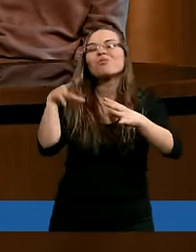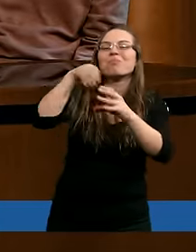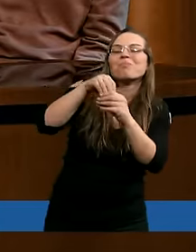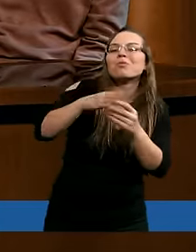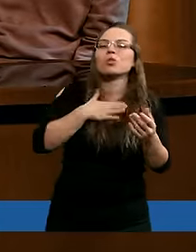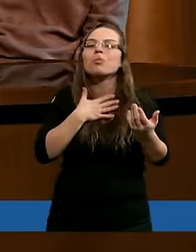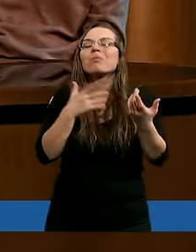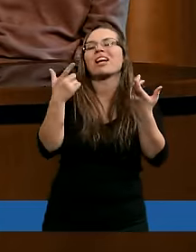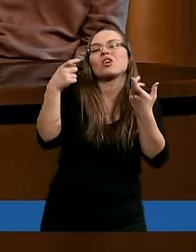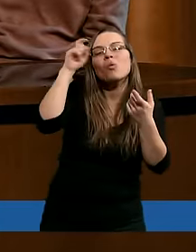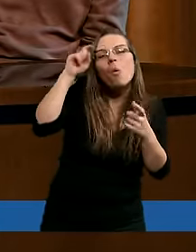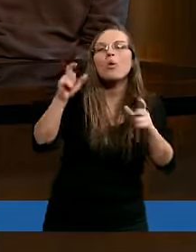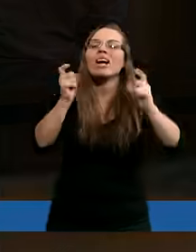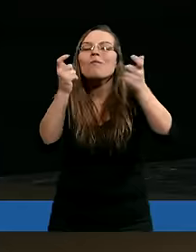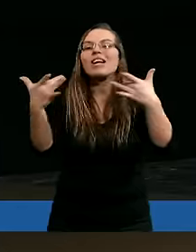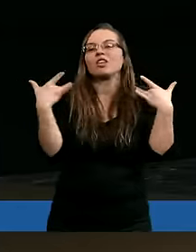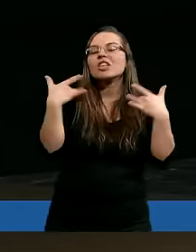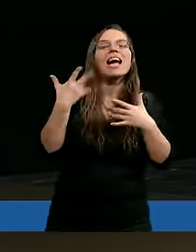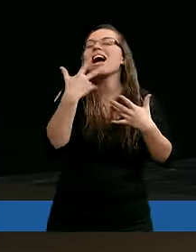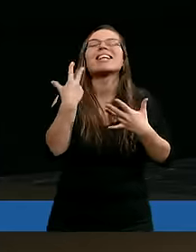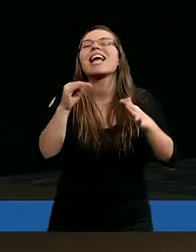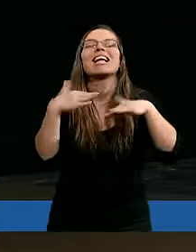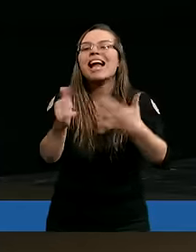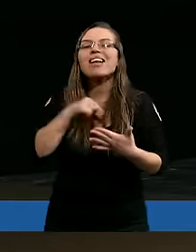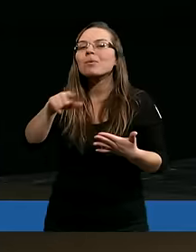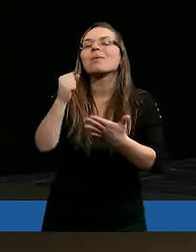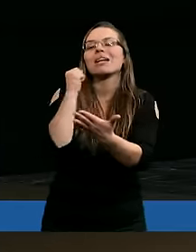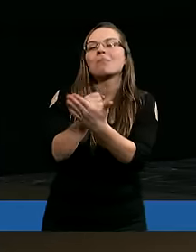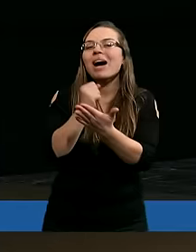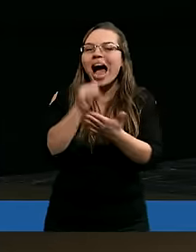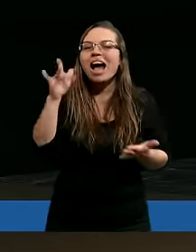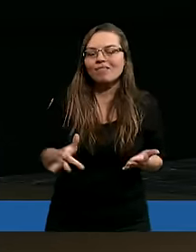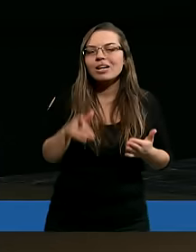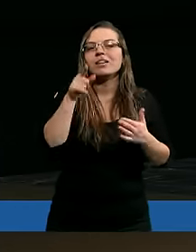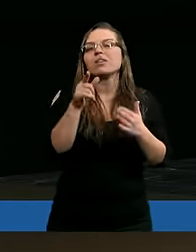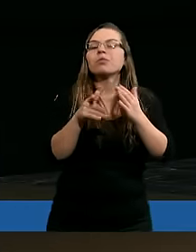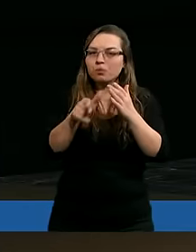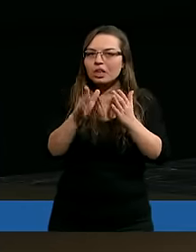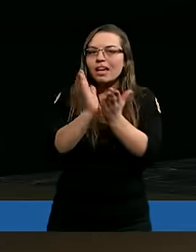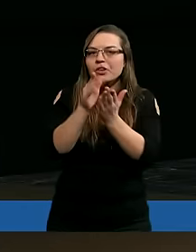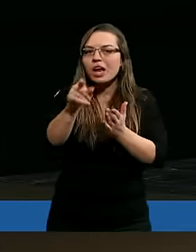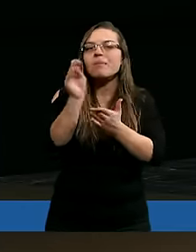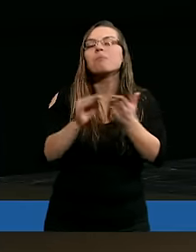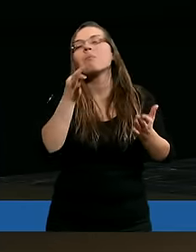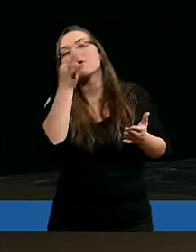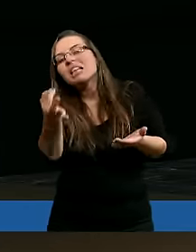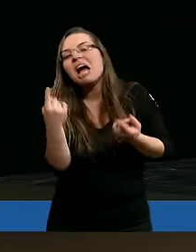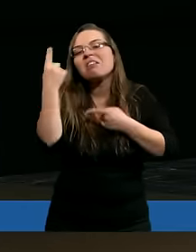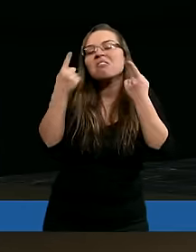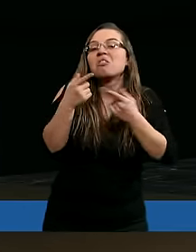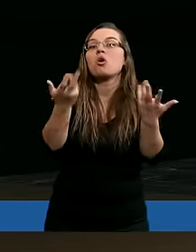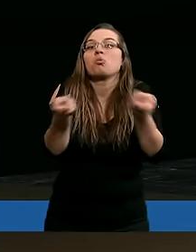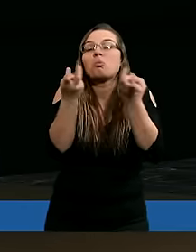pewne konsekwencje jego życia, nie zdaje sobie z tego sprawy. W księdze Malachiasza Izraelici się pytają: w czym